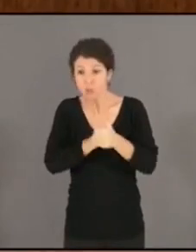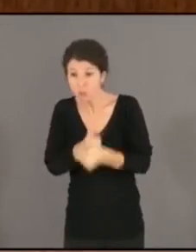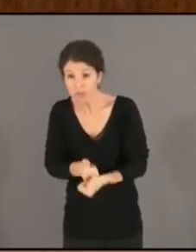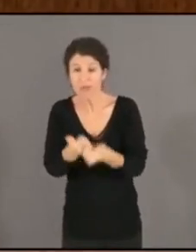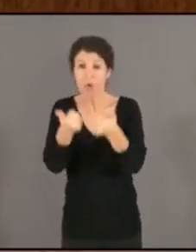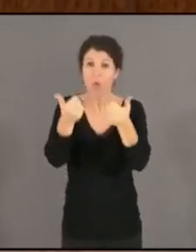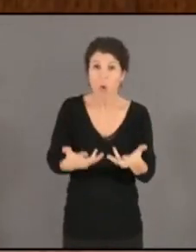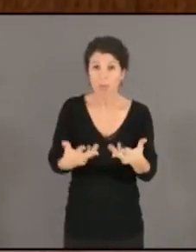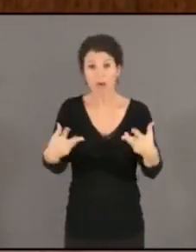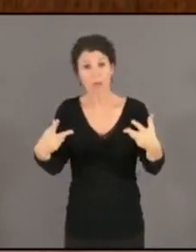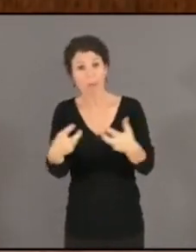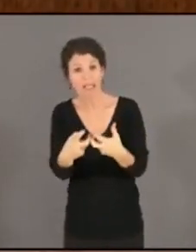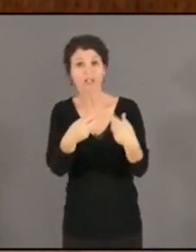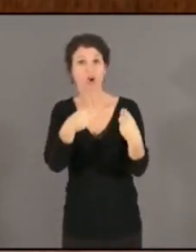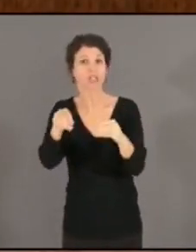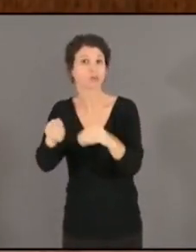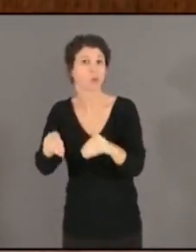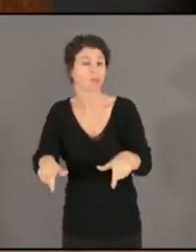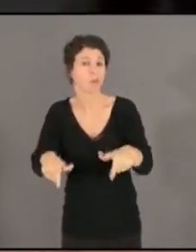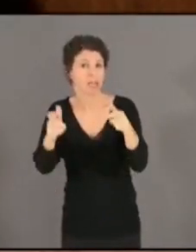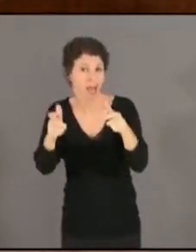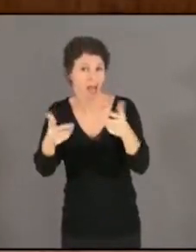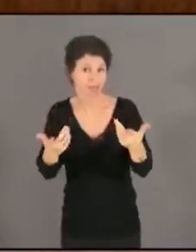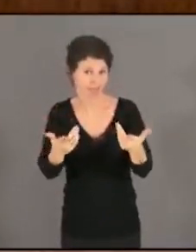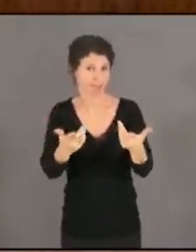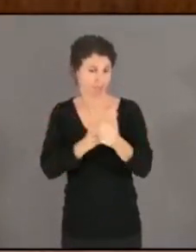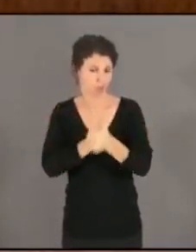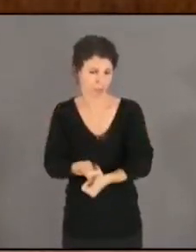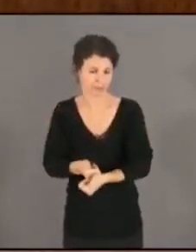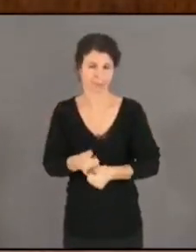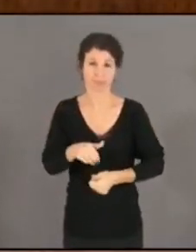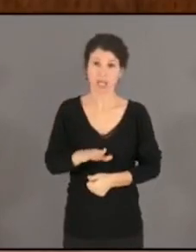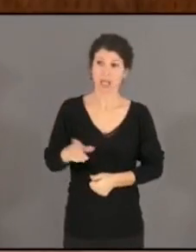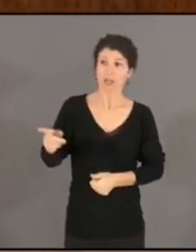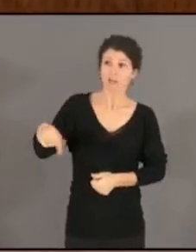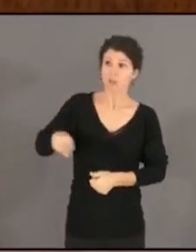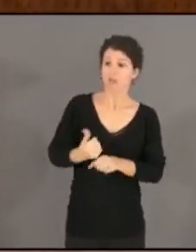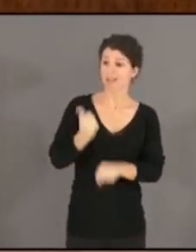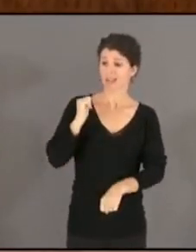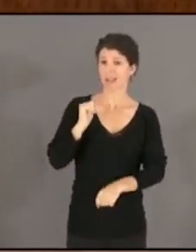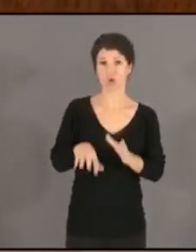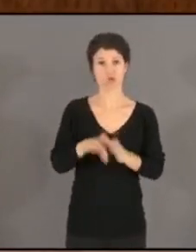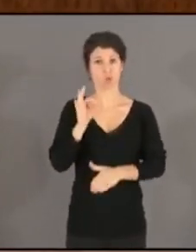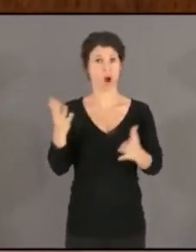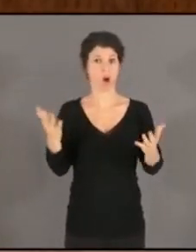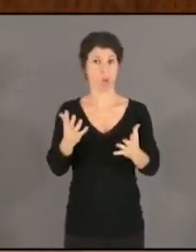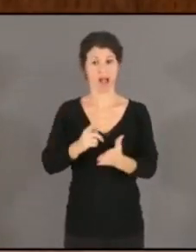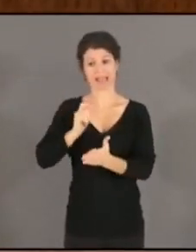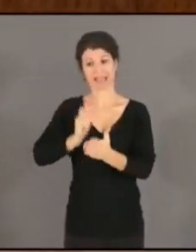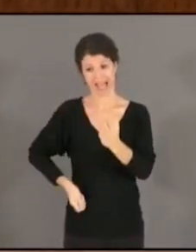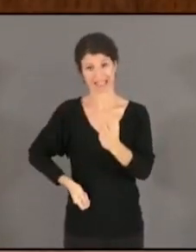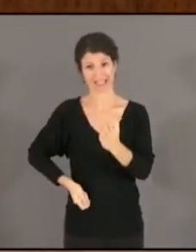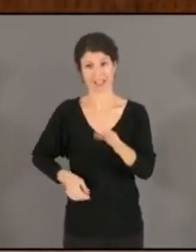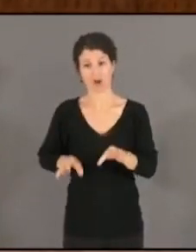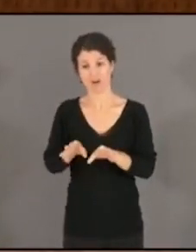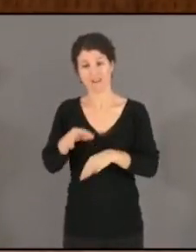prix des transactions immobilières. » Or, vous avez fait le choix l'année précédente d'augmenter la taxe sur le foncier bâti,